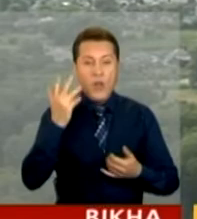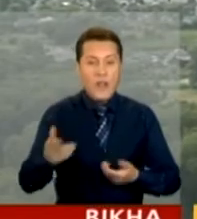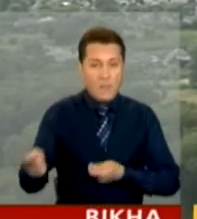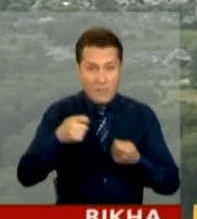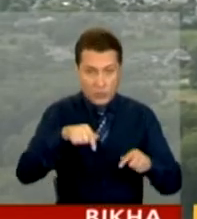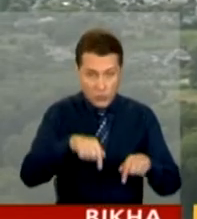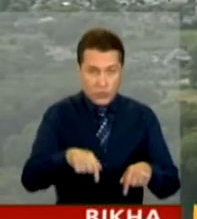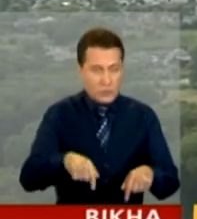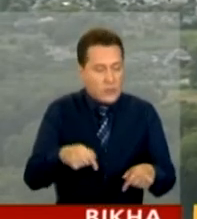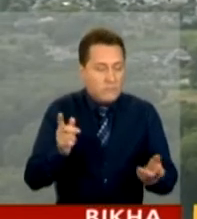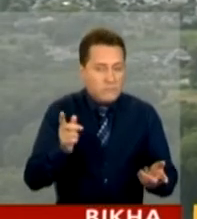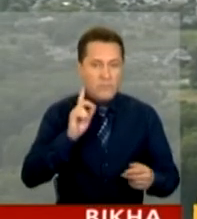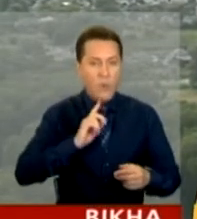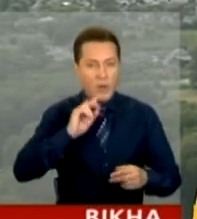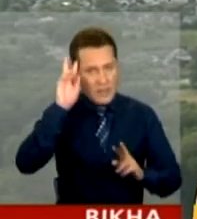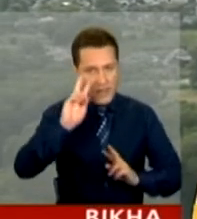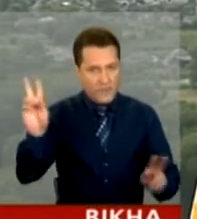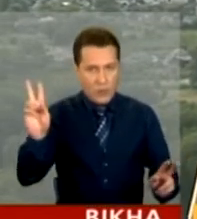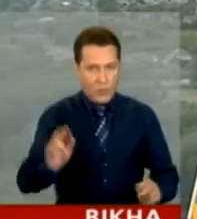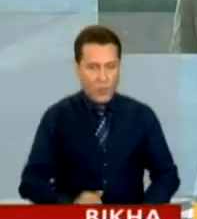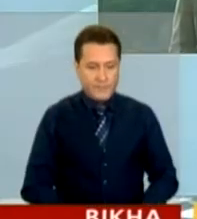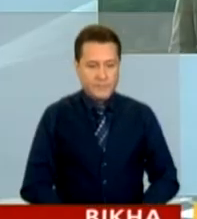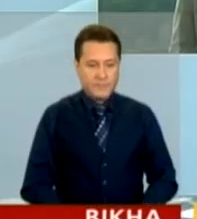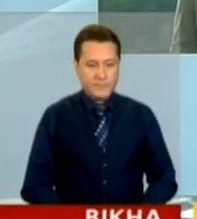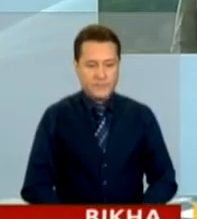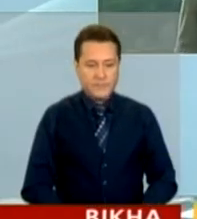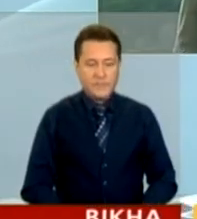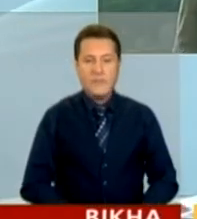зону антитерористичної операції, поки невідомо. Віто. Борисе, дякую.